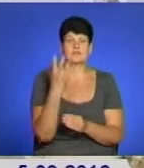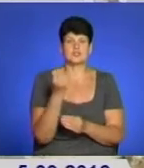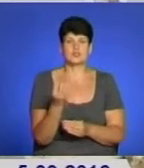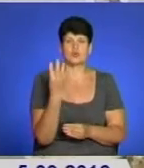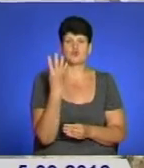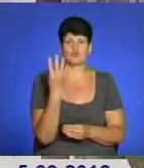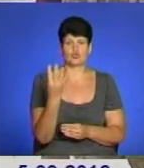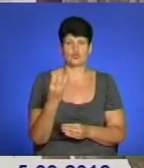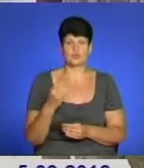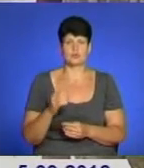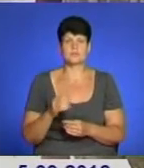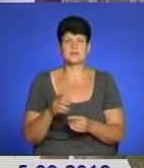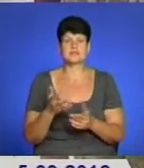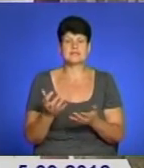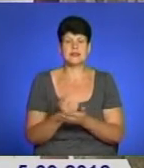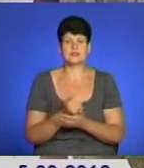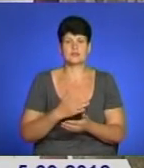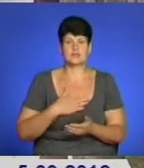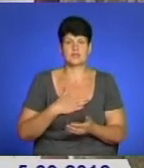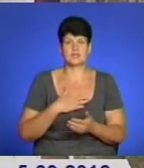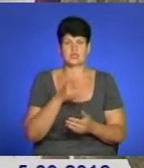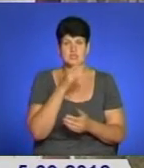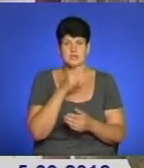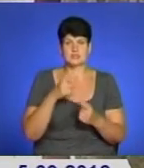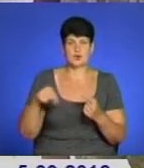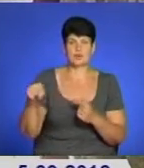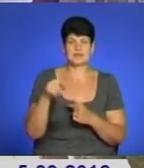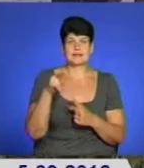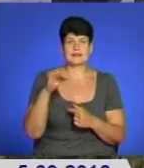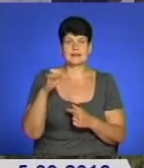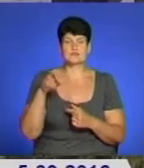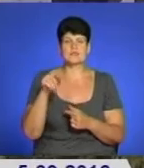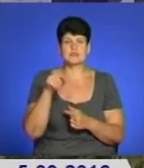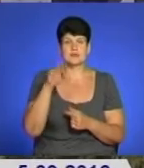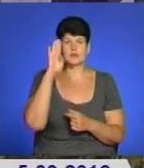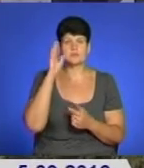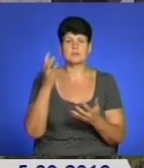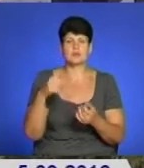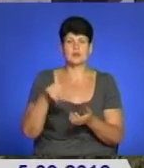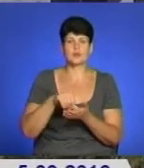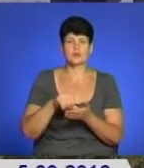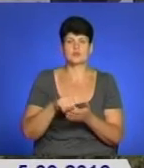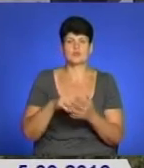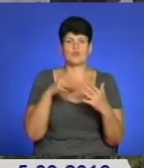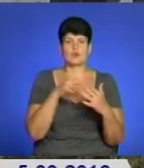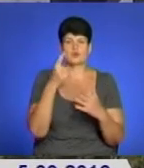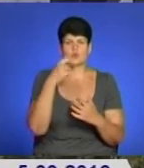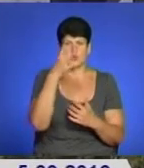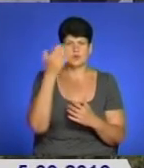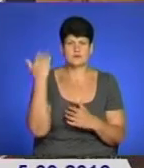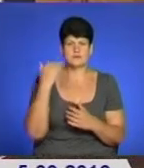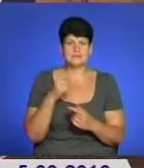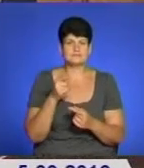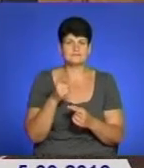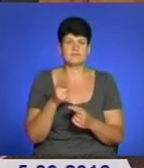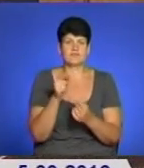патріотів, знайдені у наш час на околицях Лисоні. Це саме ті хлопці, що брали участь у боях 100 років тому. Ідентифікувати